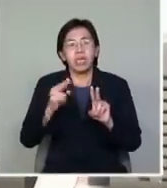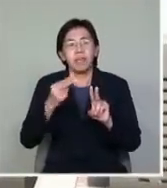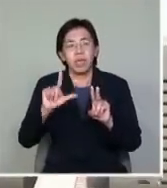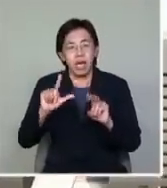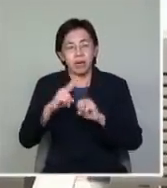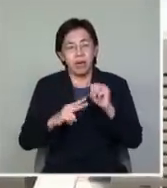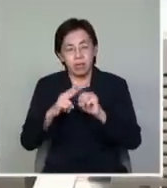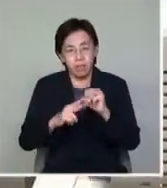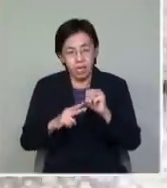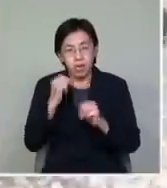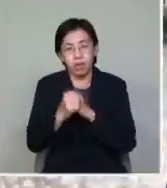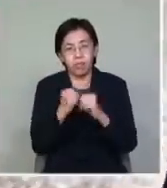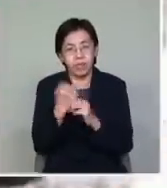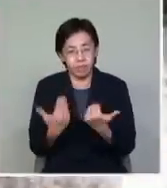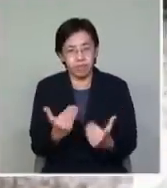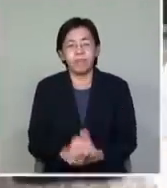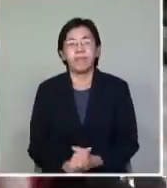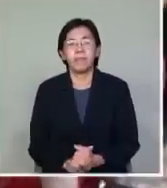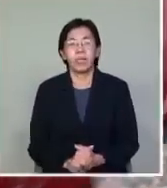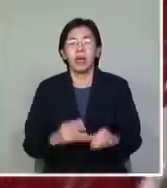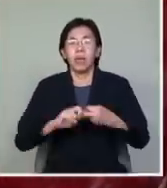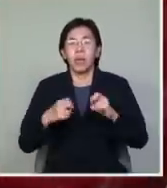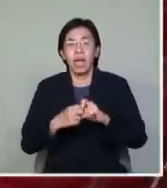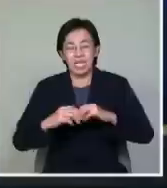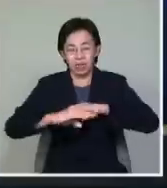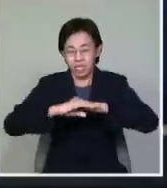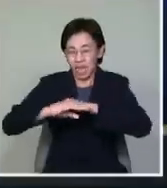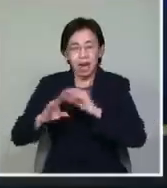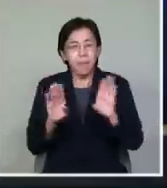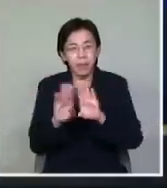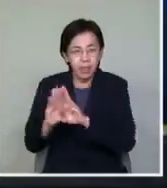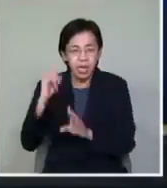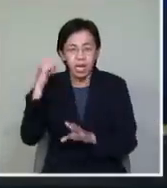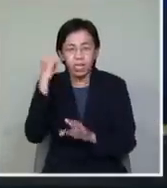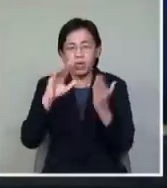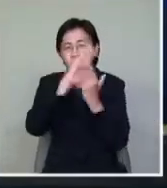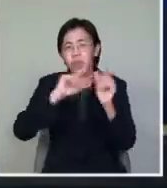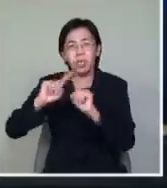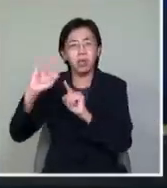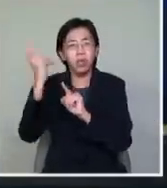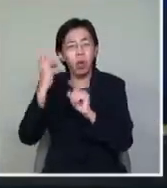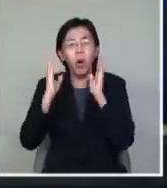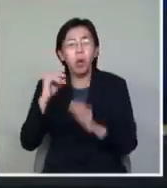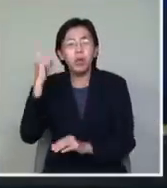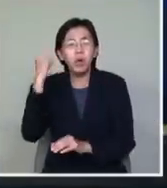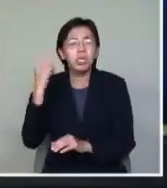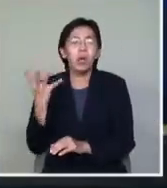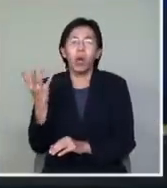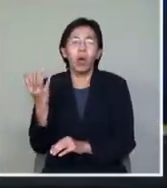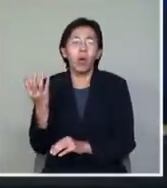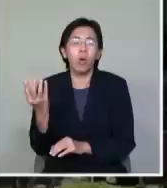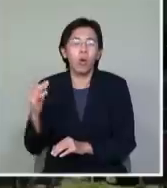ลลาร์สหรัฐในปีนี้และได้รับผลกระทบจากการปิดพรมแดนและการท่องเที่ยวทั่วโลกที่ลดลงอย่างรุนแรงนั่นเอง